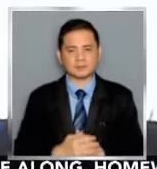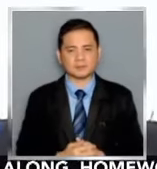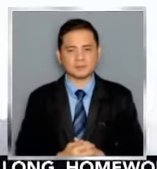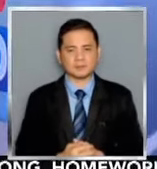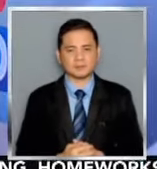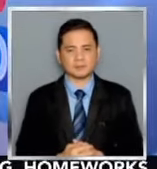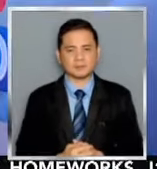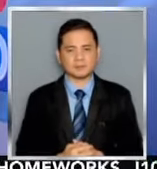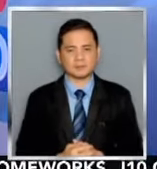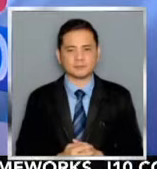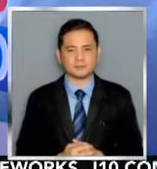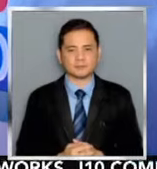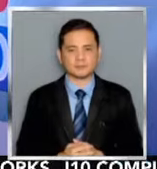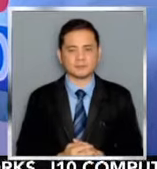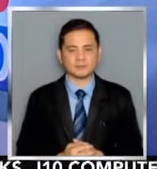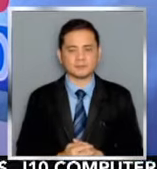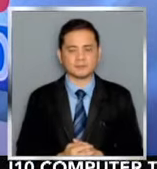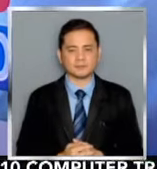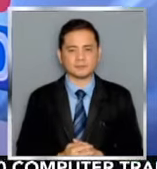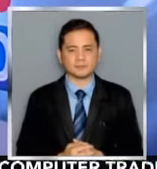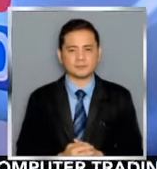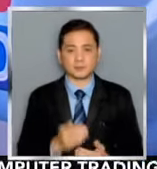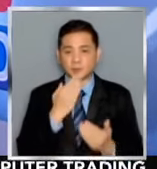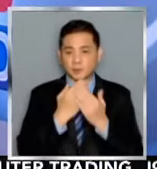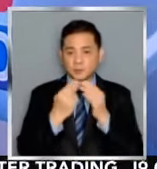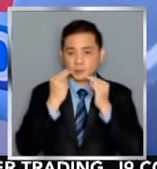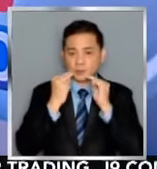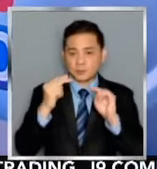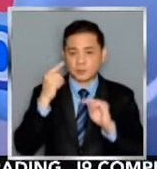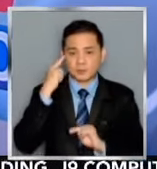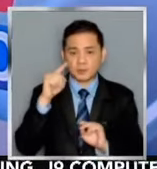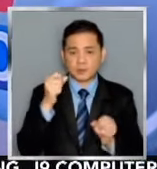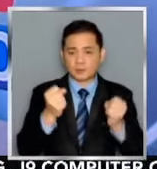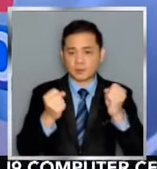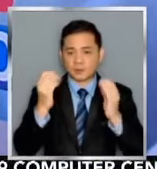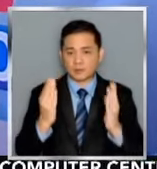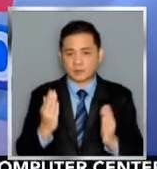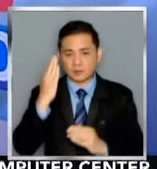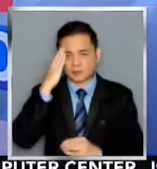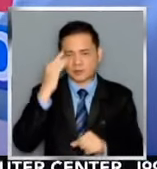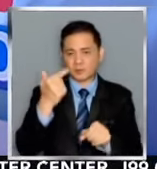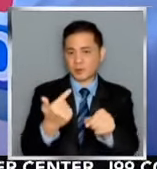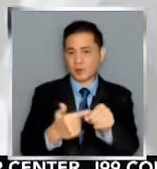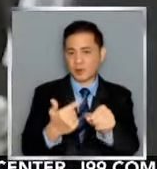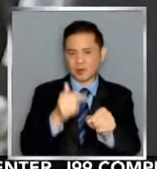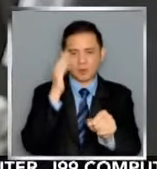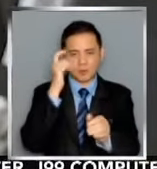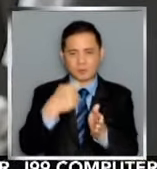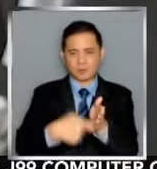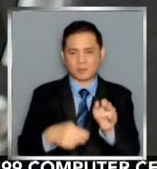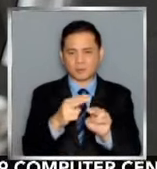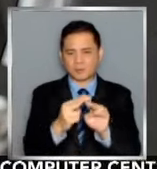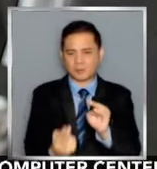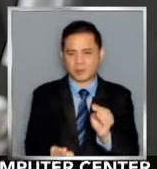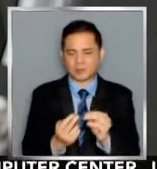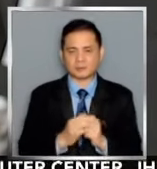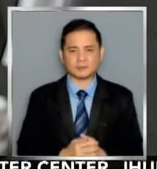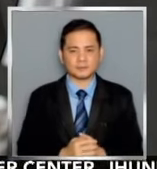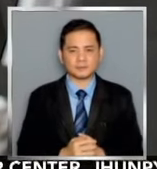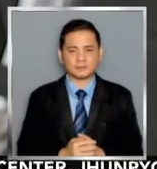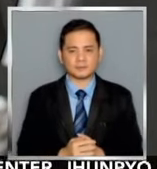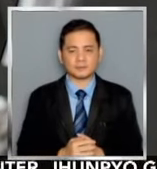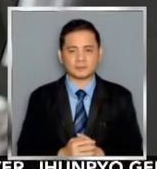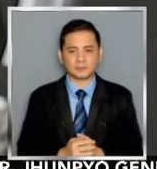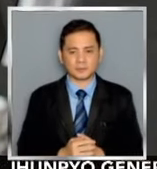Oras. Good news sa mga motorista, bababa ang presyo ng ilang produktong petrolyo ngayong Martes. Ayon sa oil industry sources,